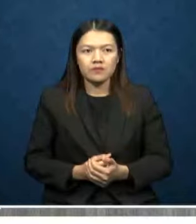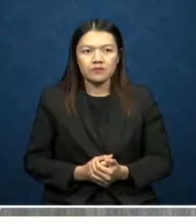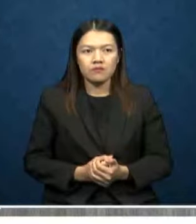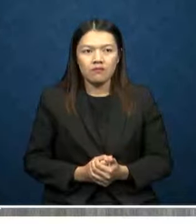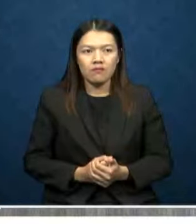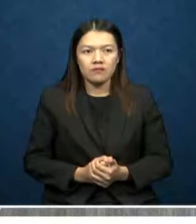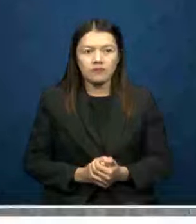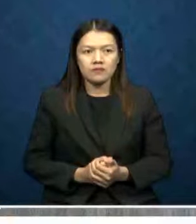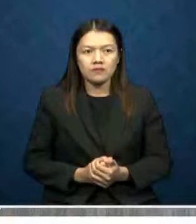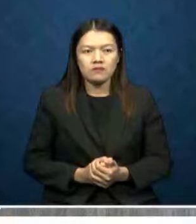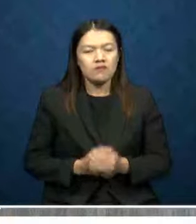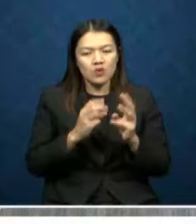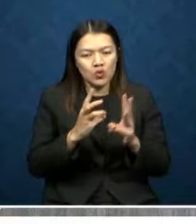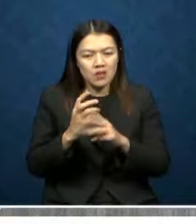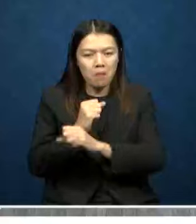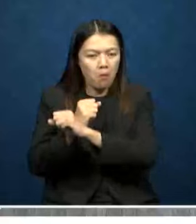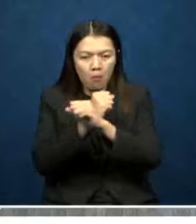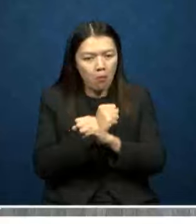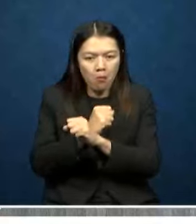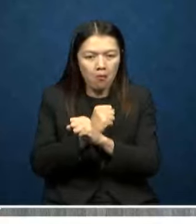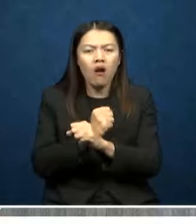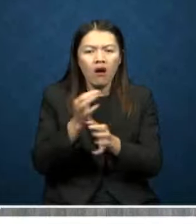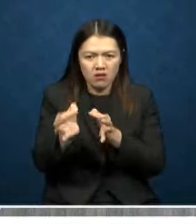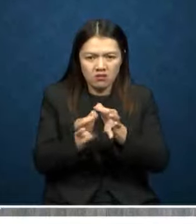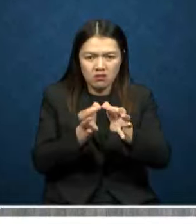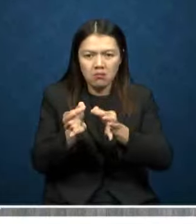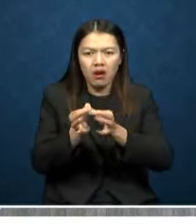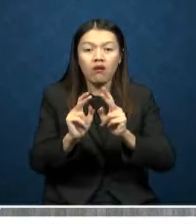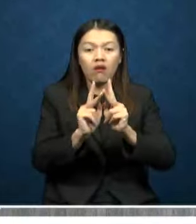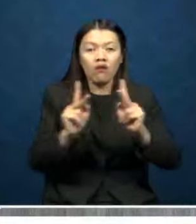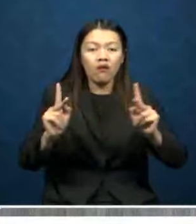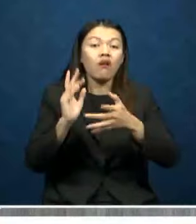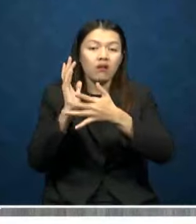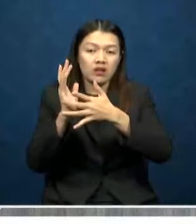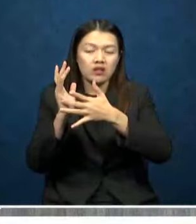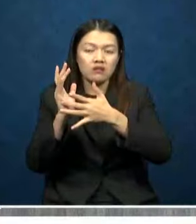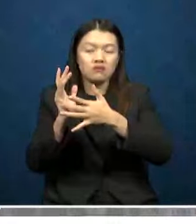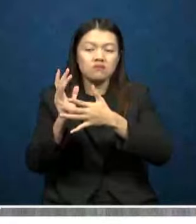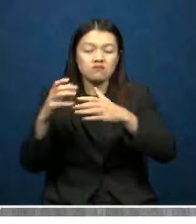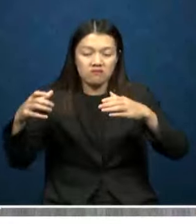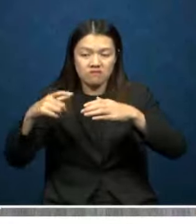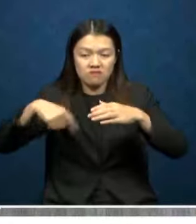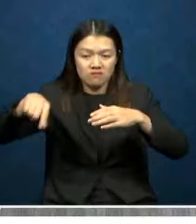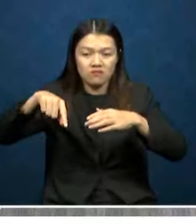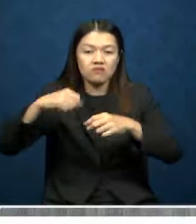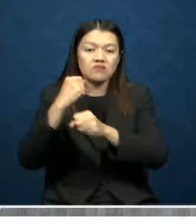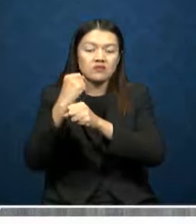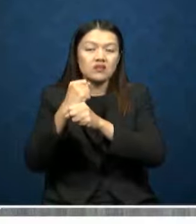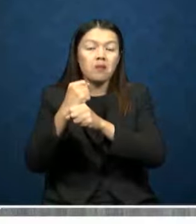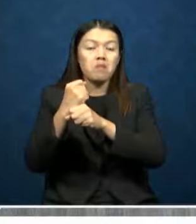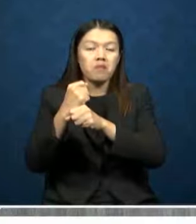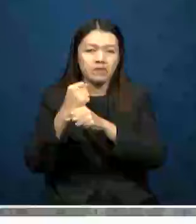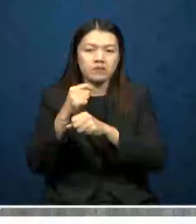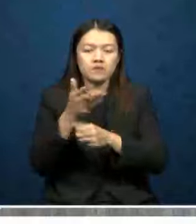ให้แนวทางอธิบายให้คณะกรรมาธิการเทคโนโลยีสารสนเทศและการโทรคมนาคม